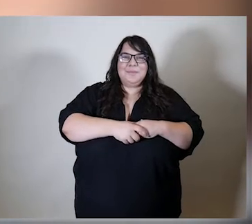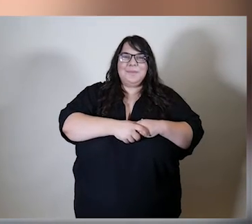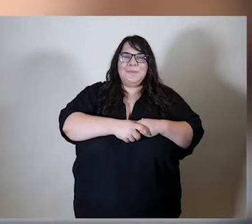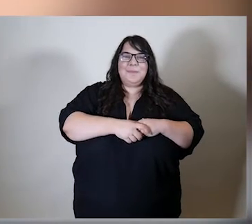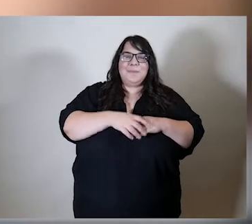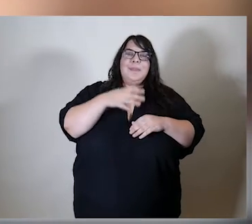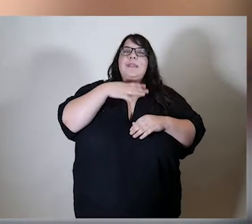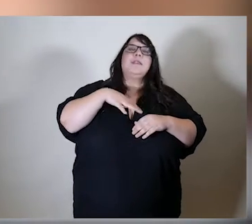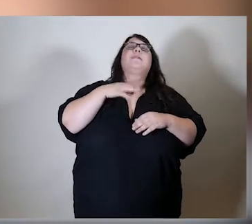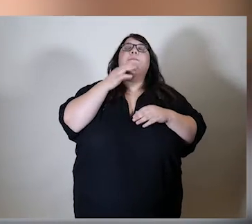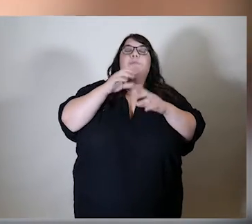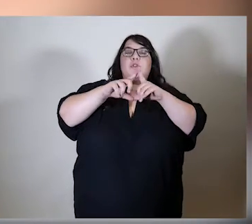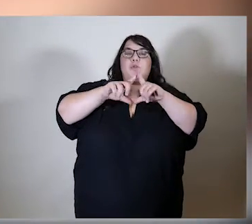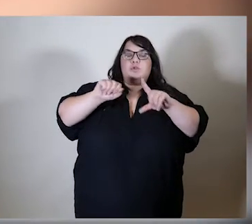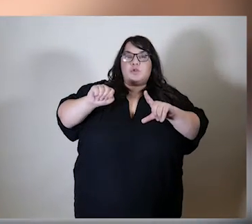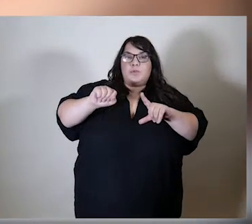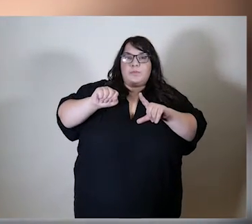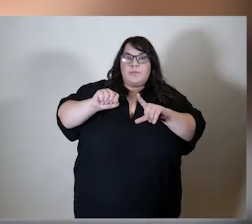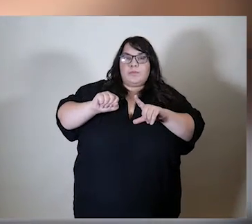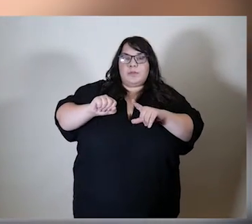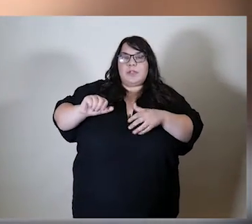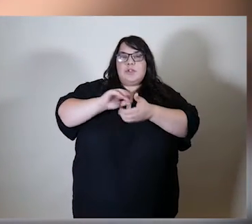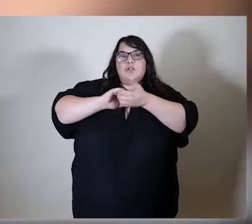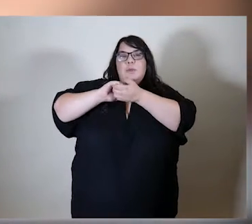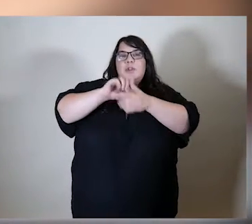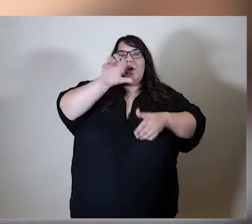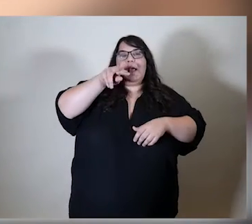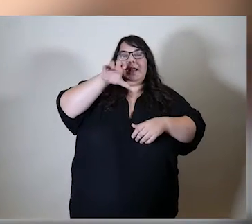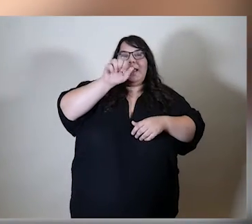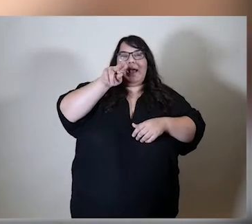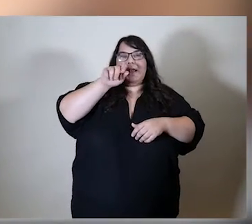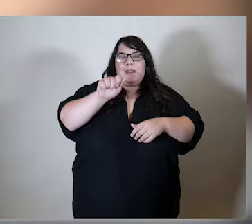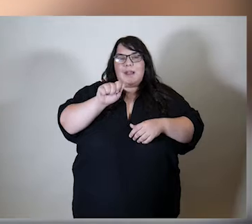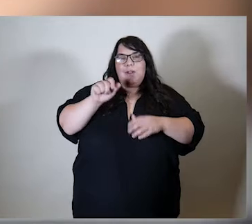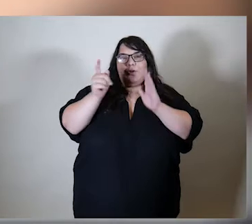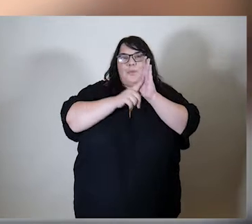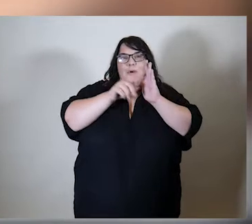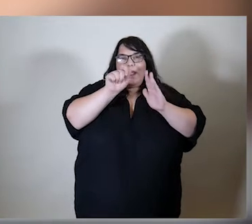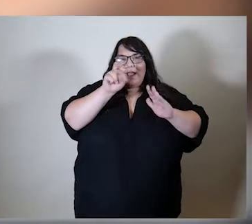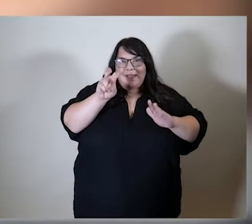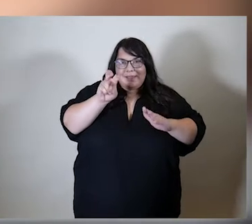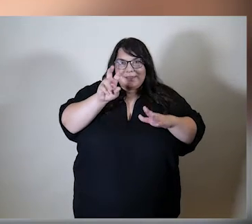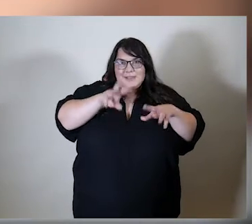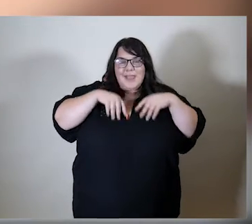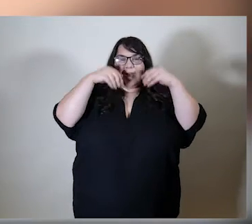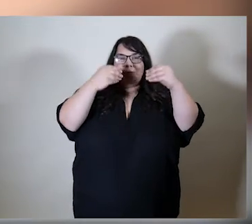Θα ήθελα να πω ότι το ΔΣ της Ελεάνας Νομού Αχαΐας εύχεται καλή